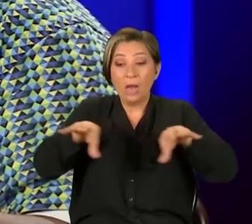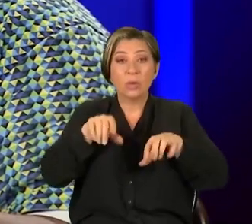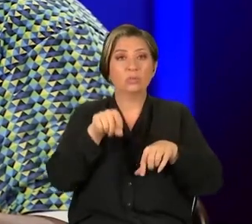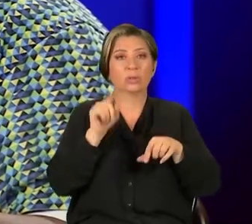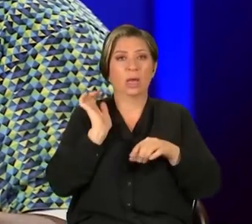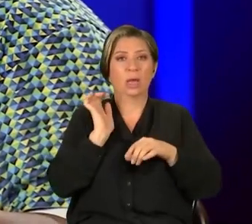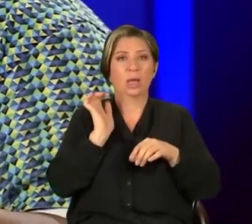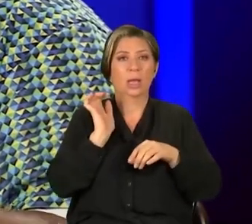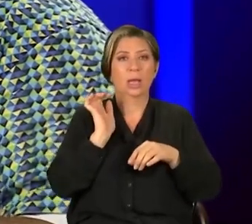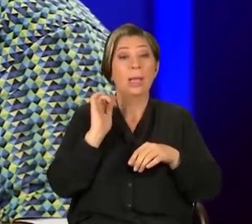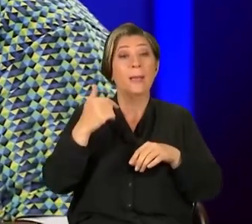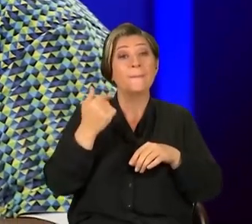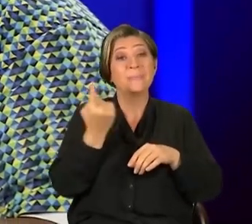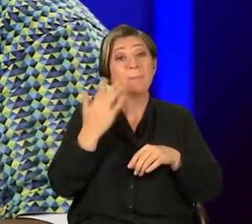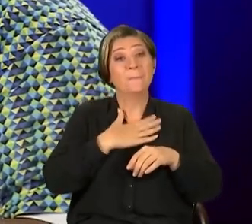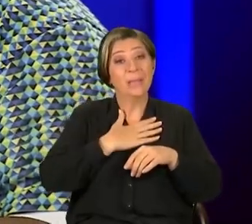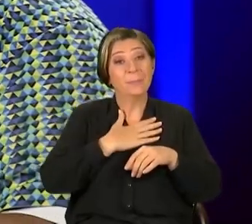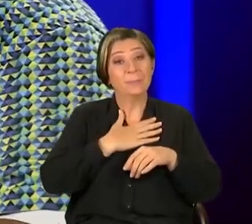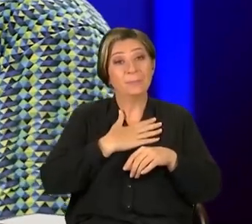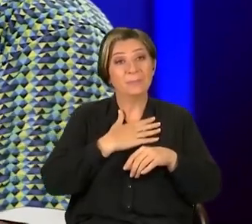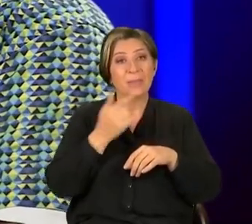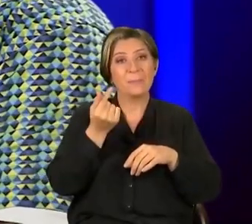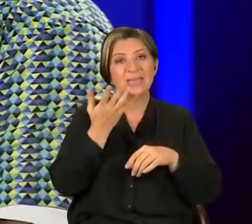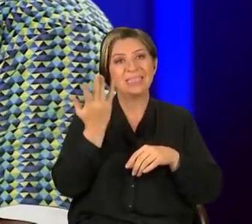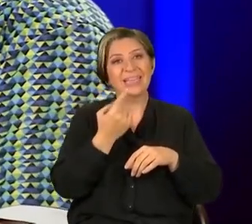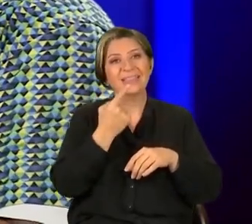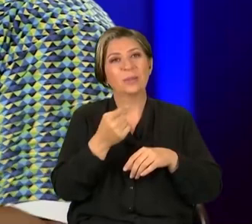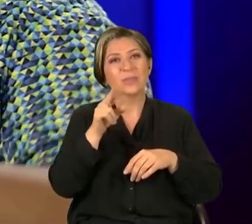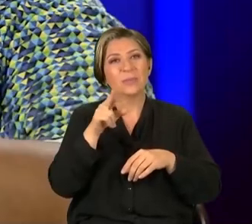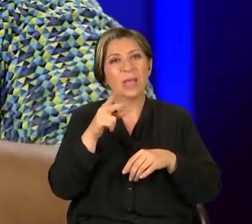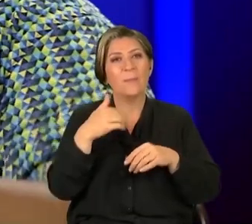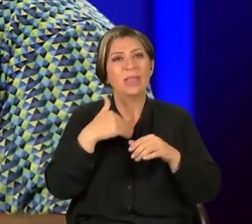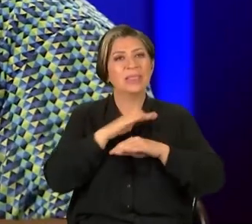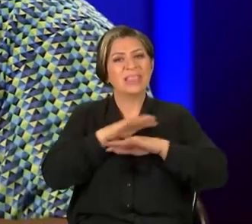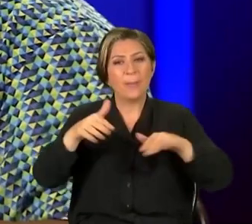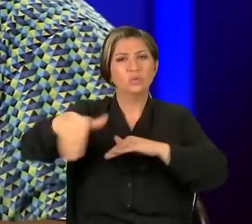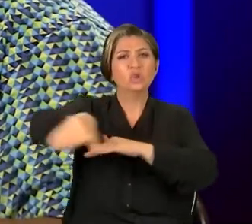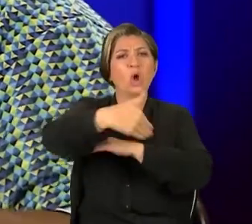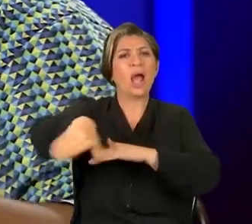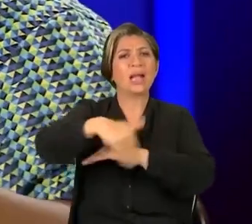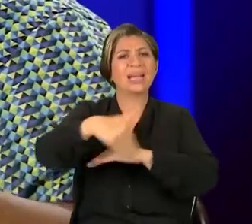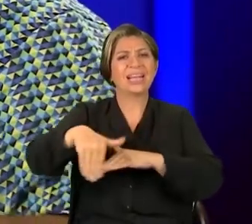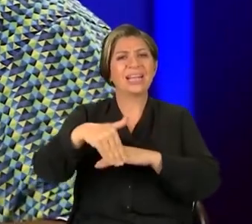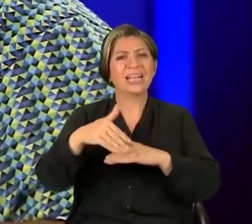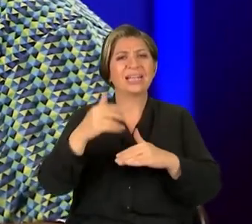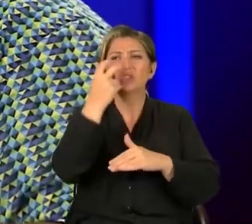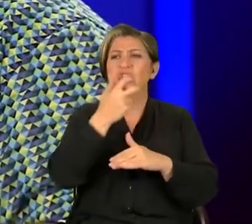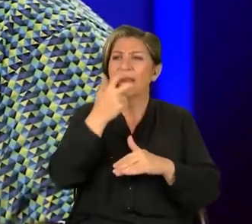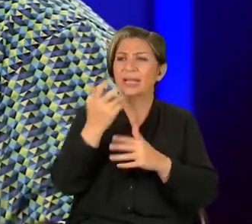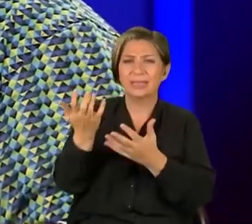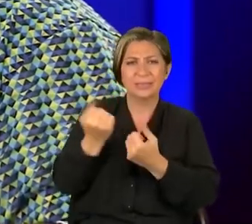burada Bir de benim tarzım biraz daha dediğim gibi ben tamamen Sokak sokan